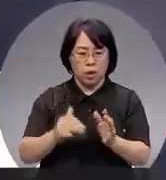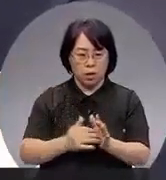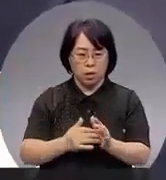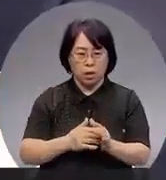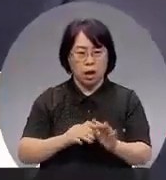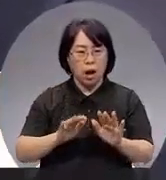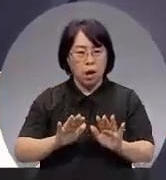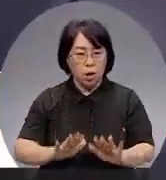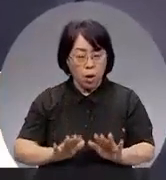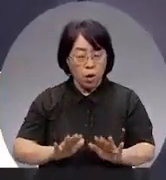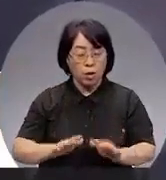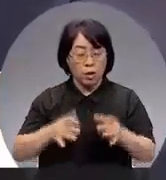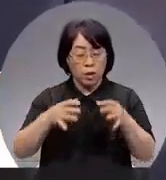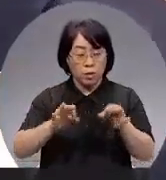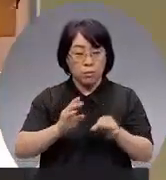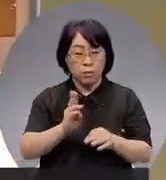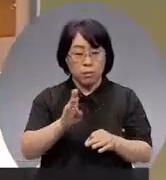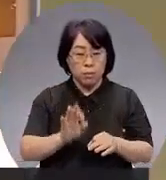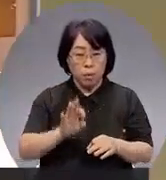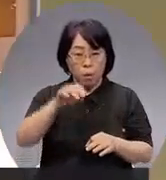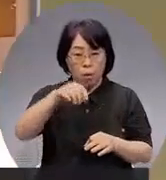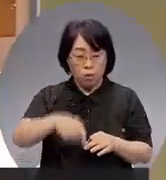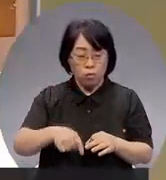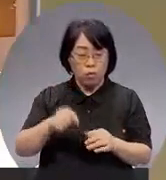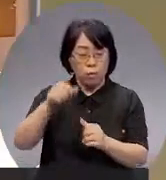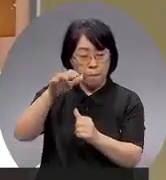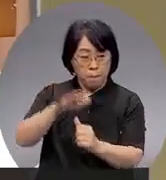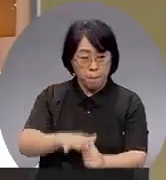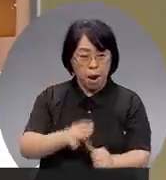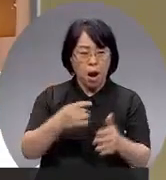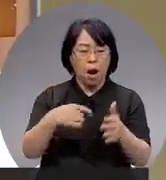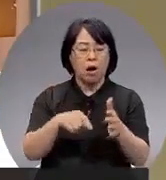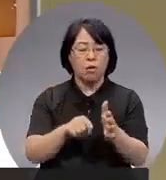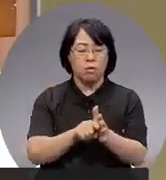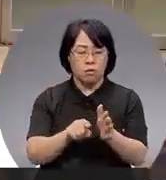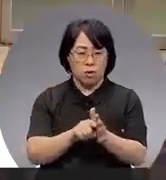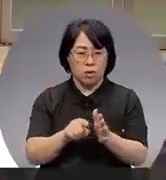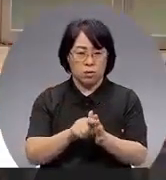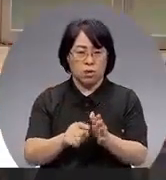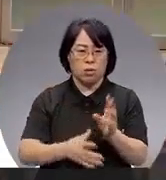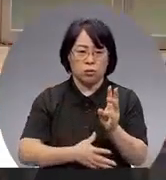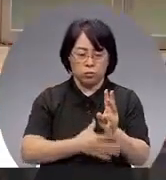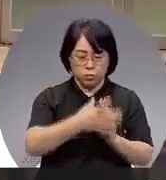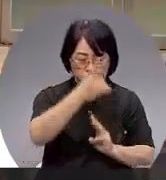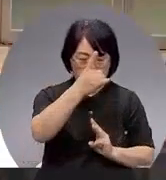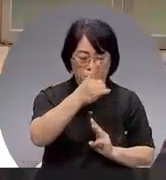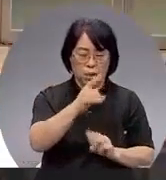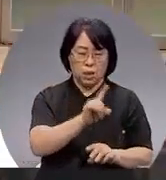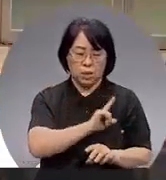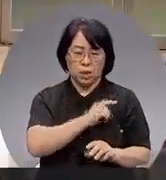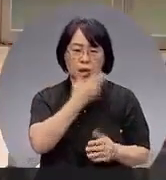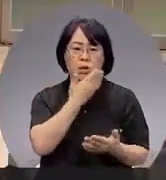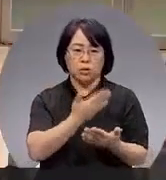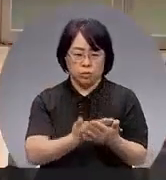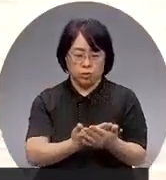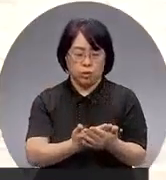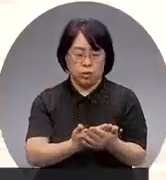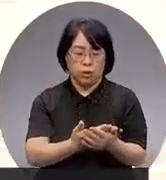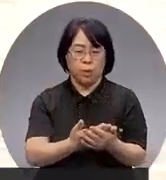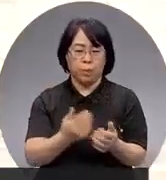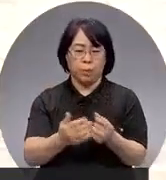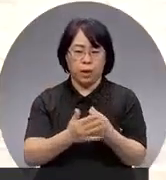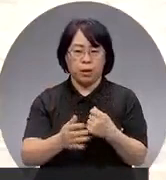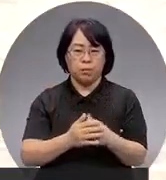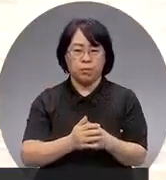교육감의 3선 저지를 위해서는 3자 단일화를 통해 1대1의 선거 구도를 만드는 게 중요하다고 판단한 겁니다.